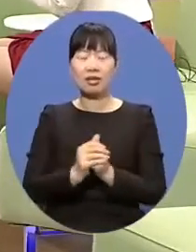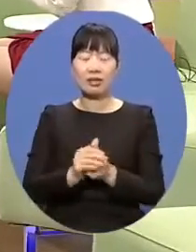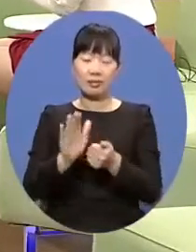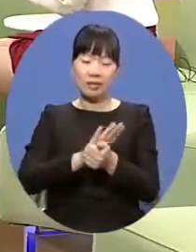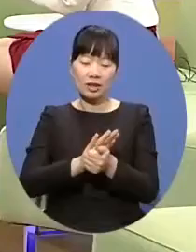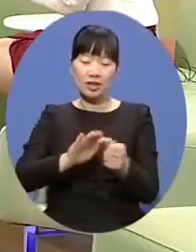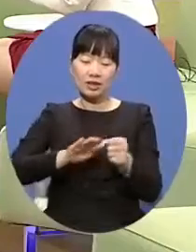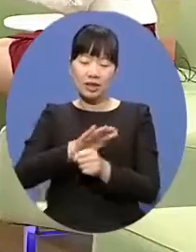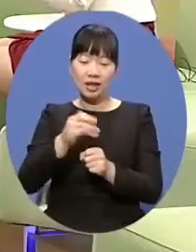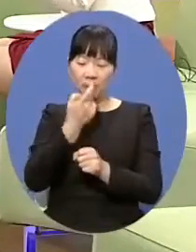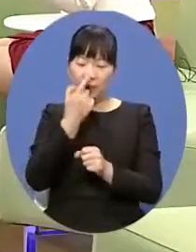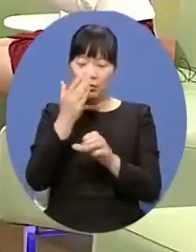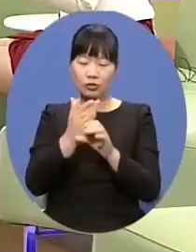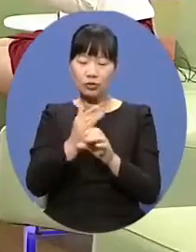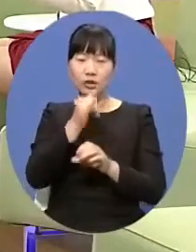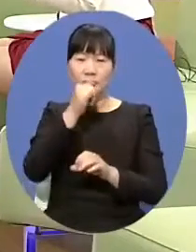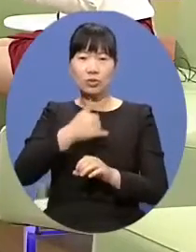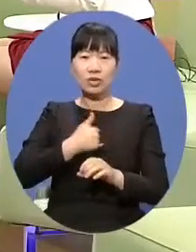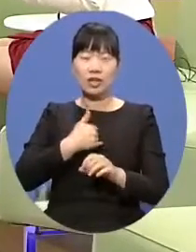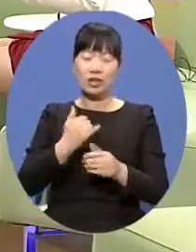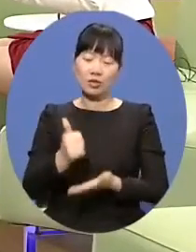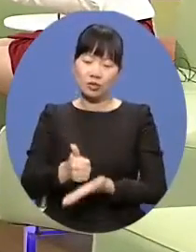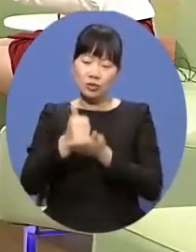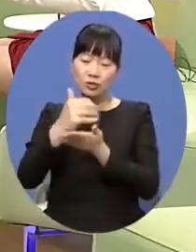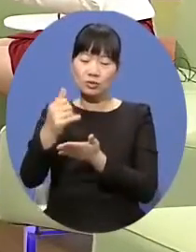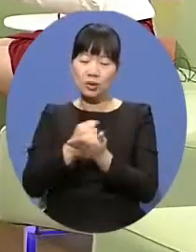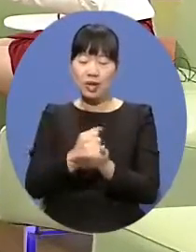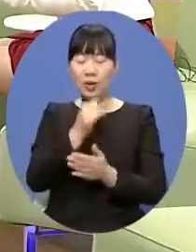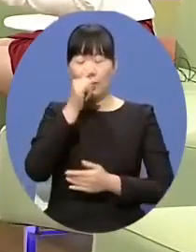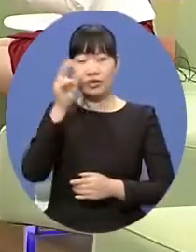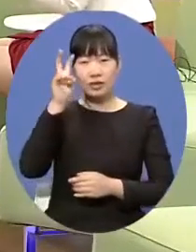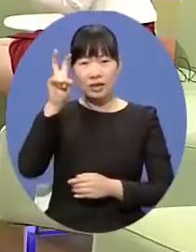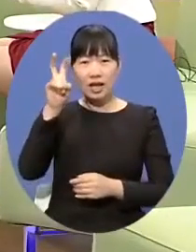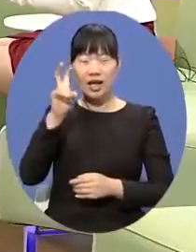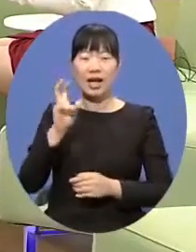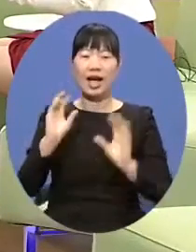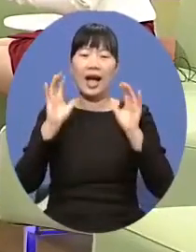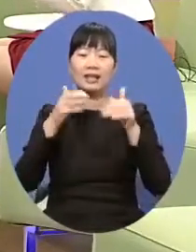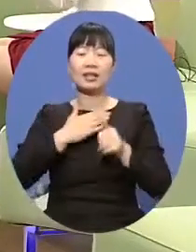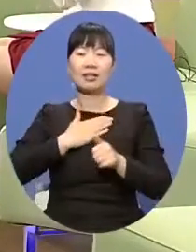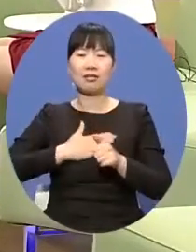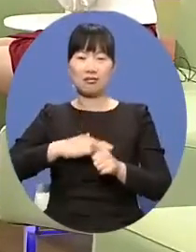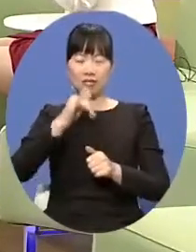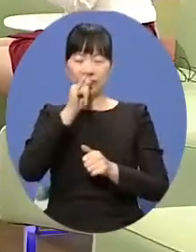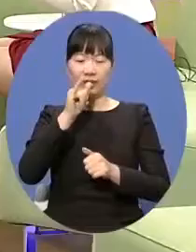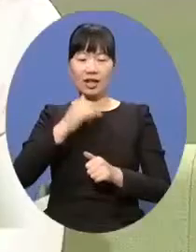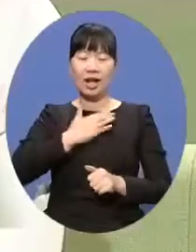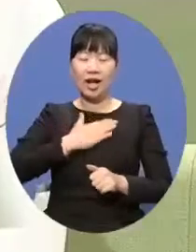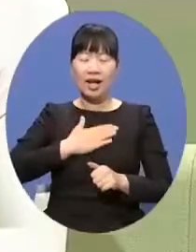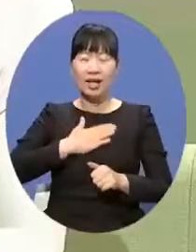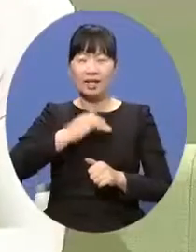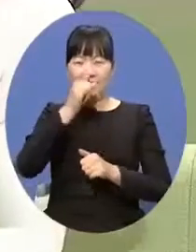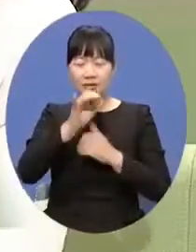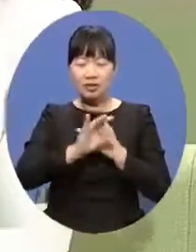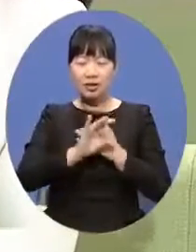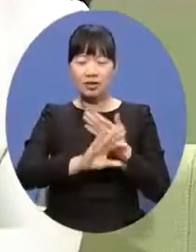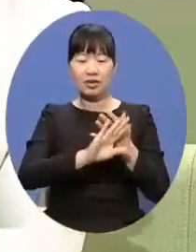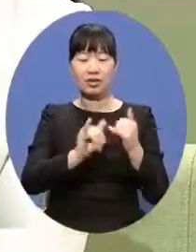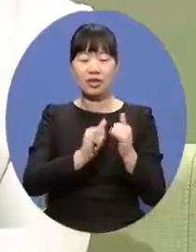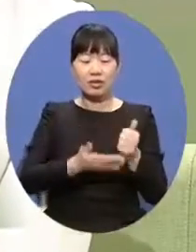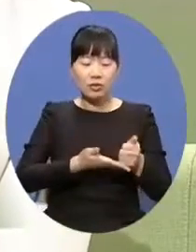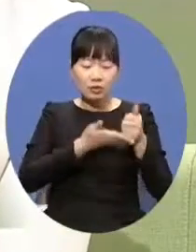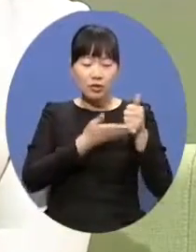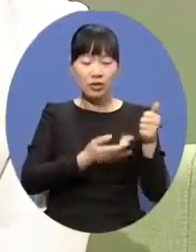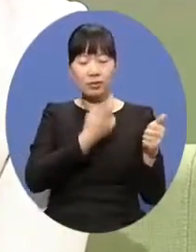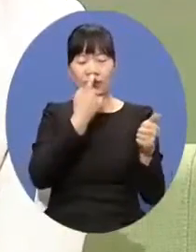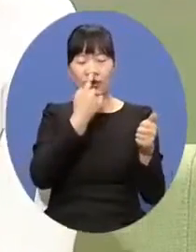배려와 사랑을 배우고요. 네. 아, 내가 존중받는구나 라는 걸 아이들이 알게 되죠. 근데 그걸 알게 되면 남을 존중하는 것도